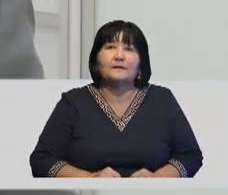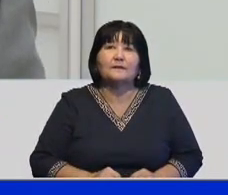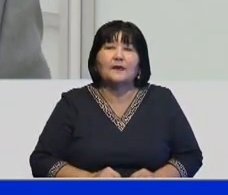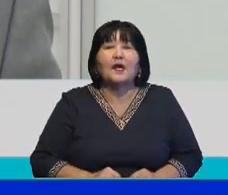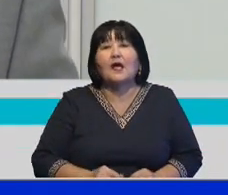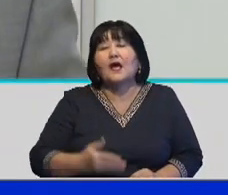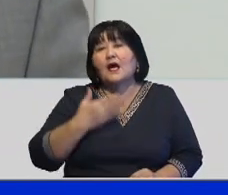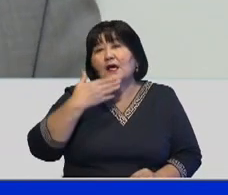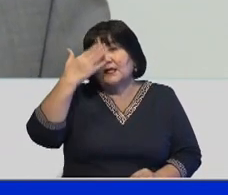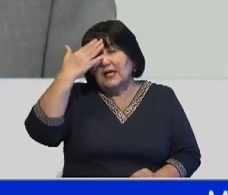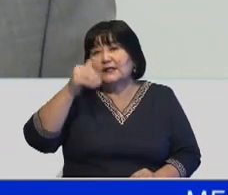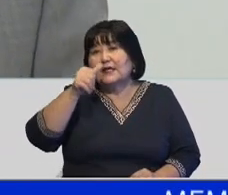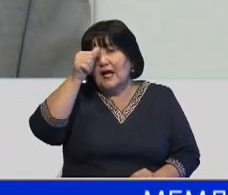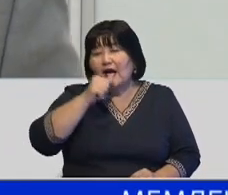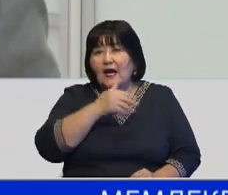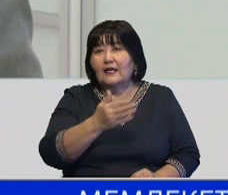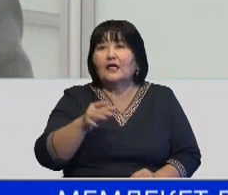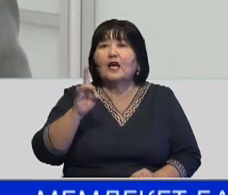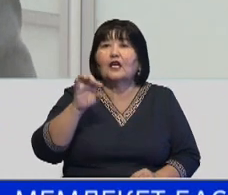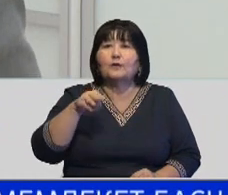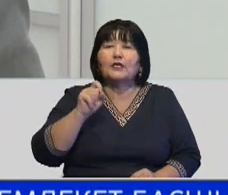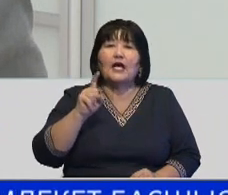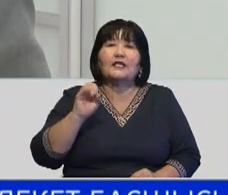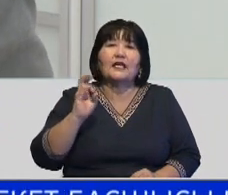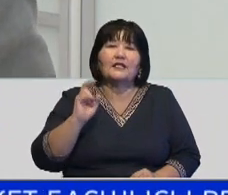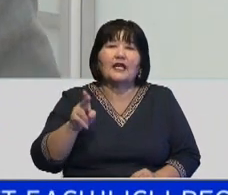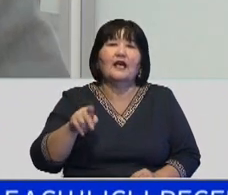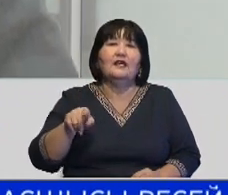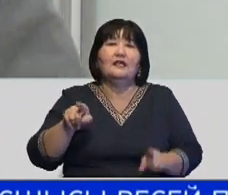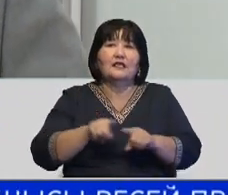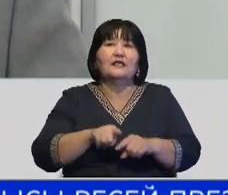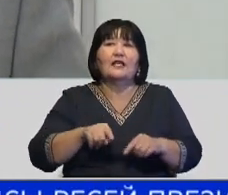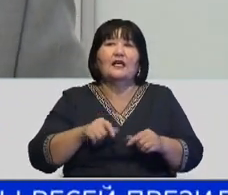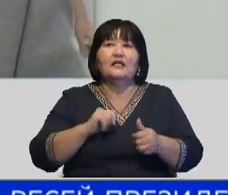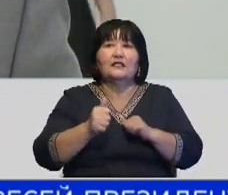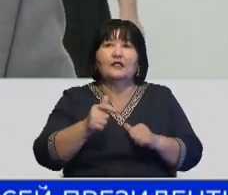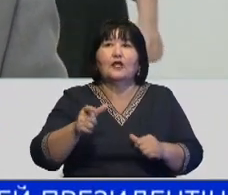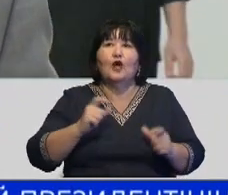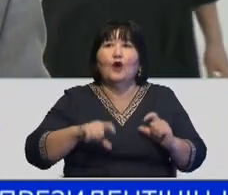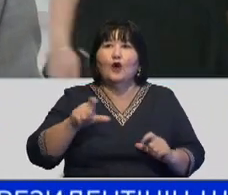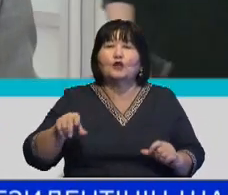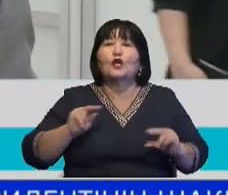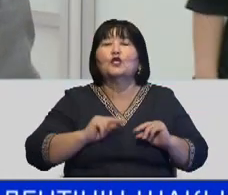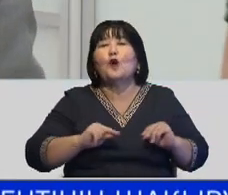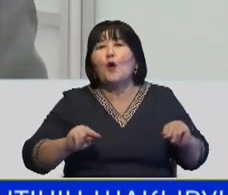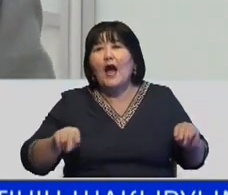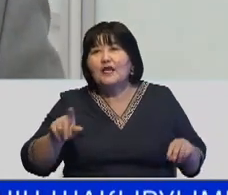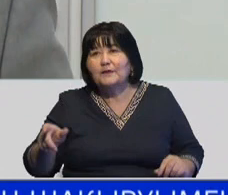Жаз айында бізде робототехника саласы бойынша жақсы ұйымдастырылған болатын. Ол жаққа студенттер,